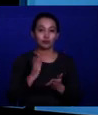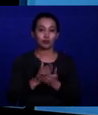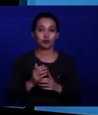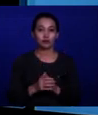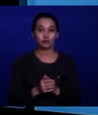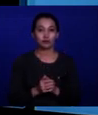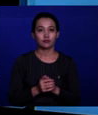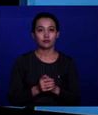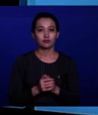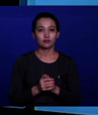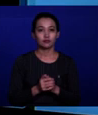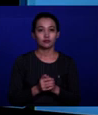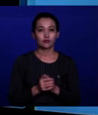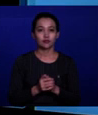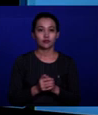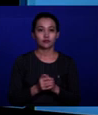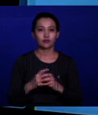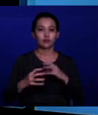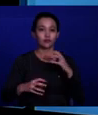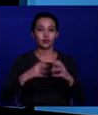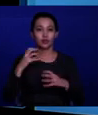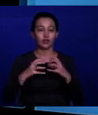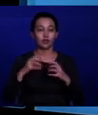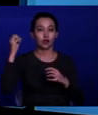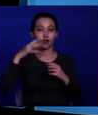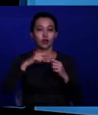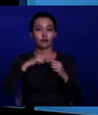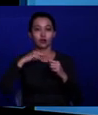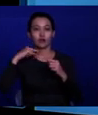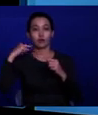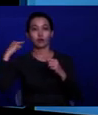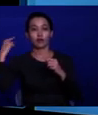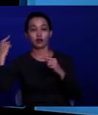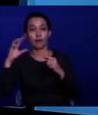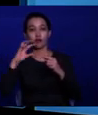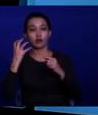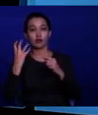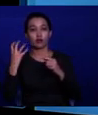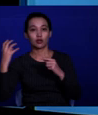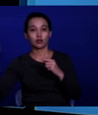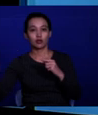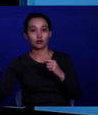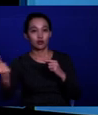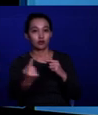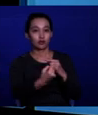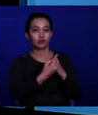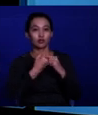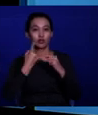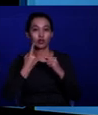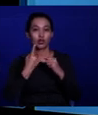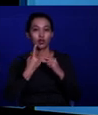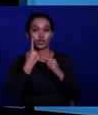keladi. Yer sharining quyosh atrofida bir tomonga og'gan holatda aylanishidan